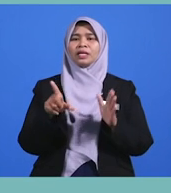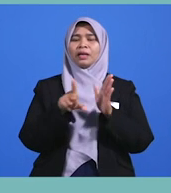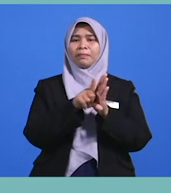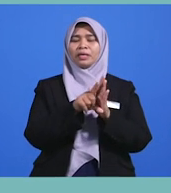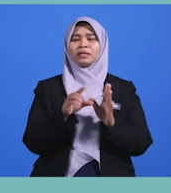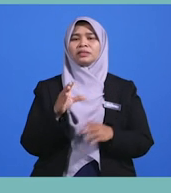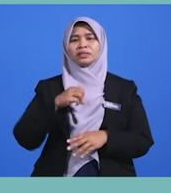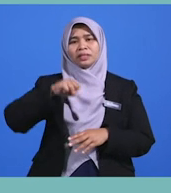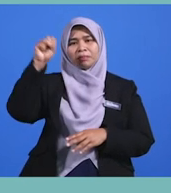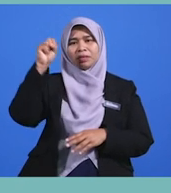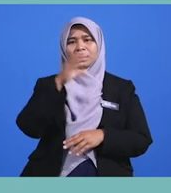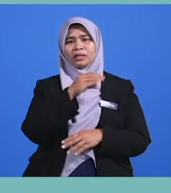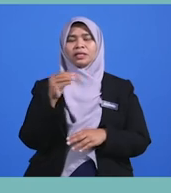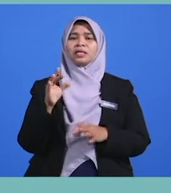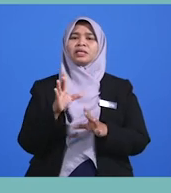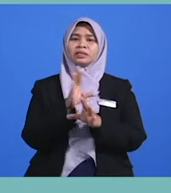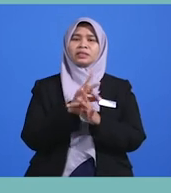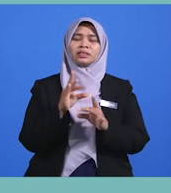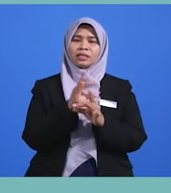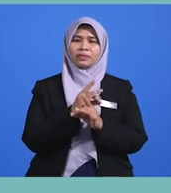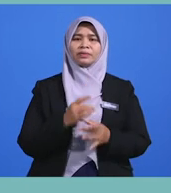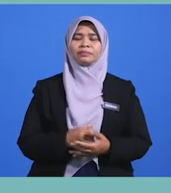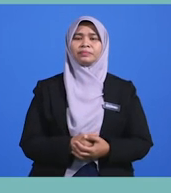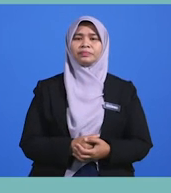juga sedikit perubahan pada gambar bunga raya.